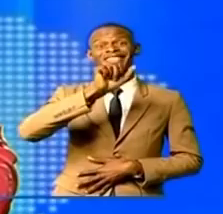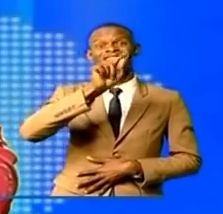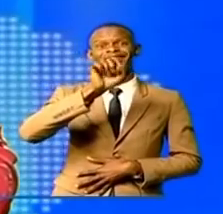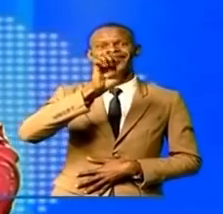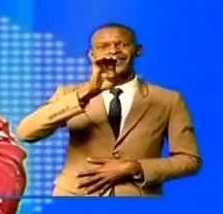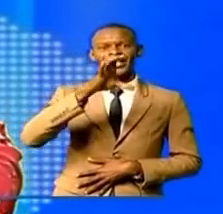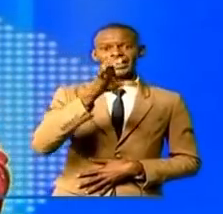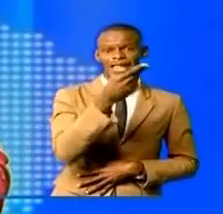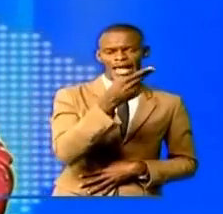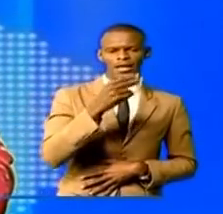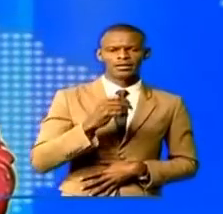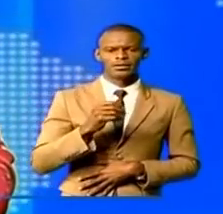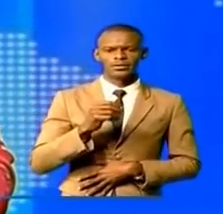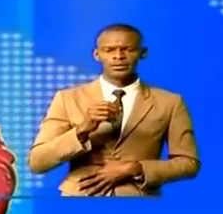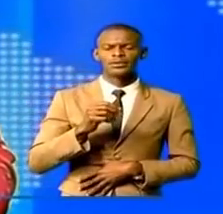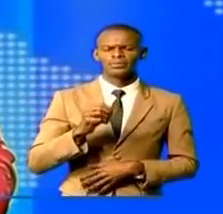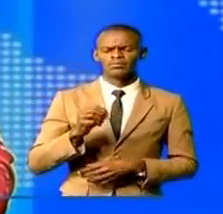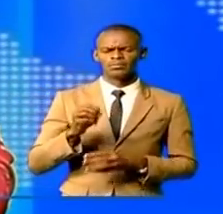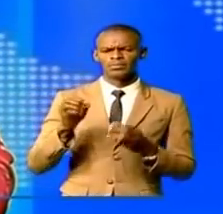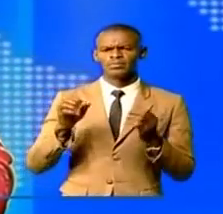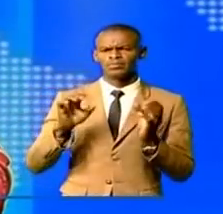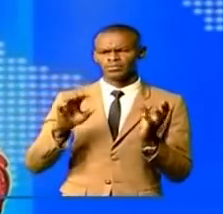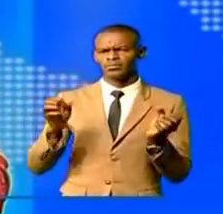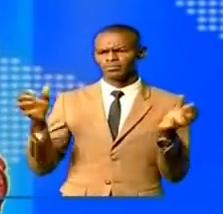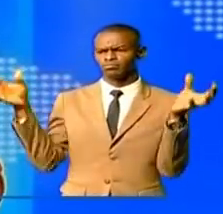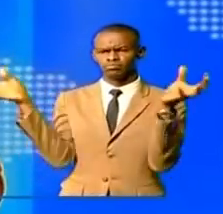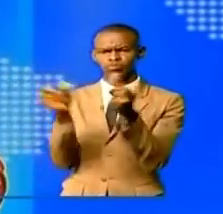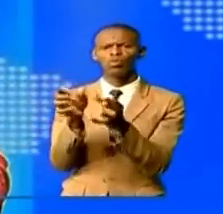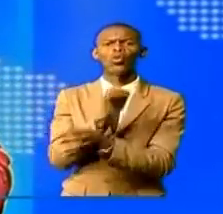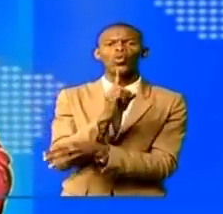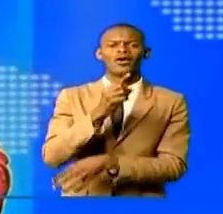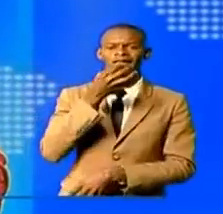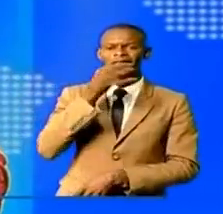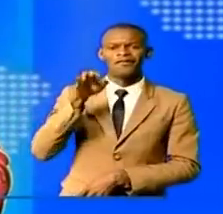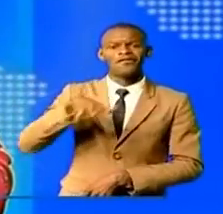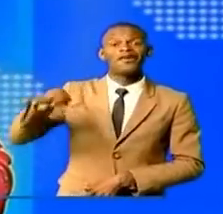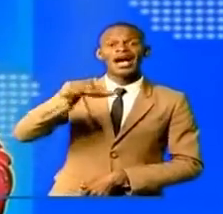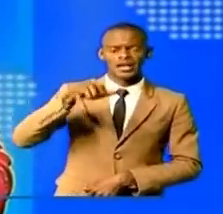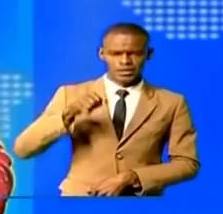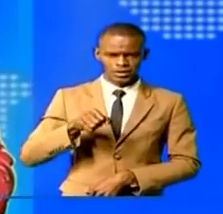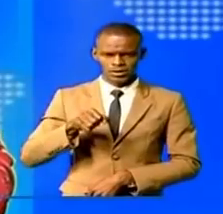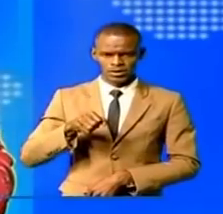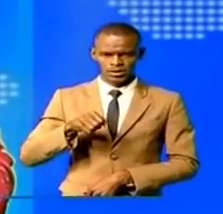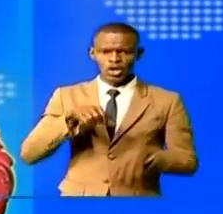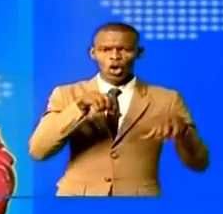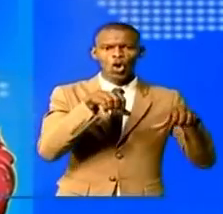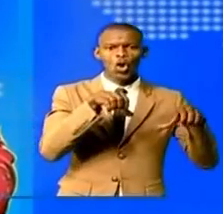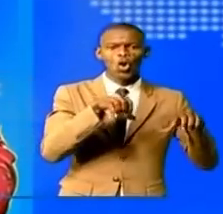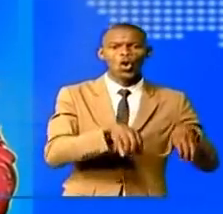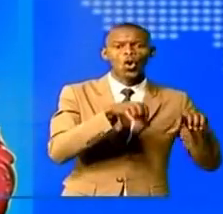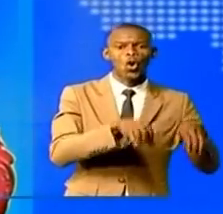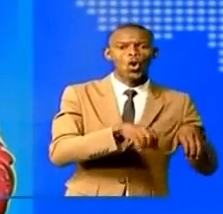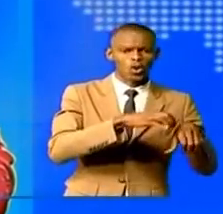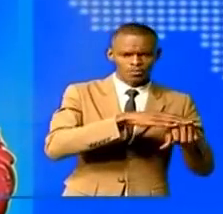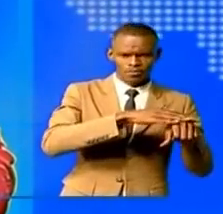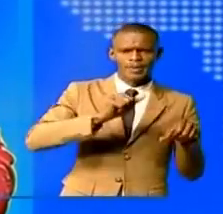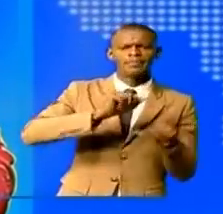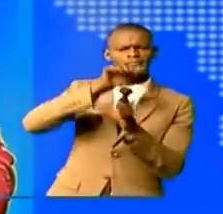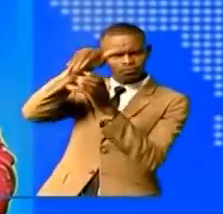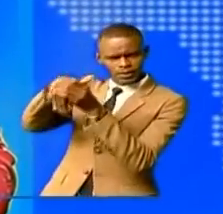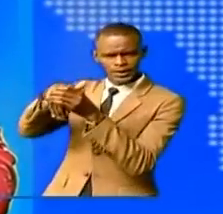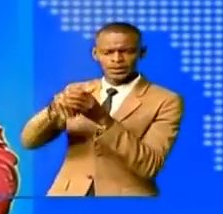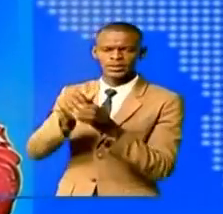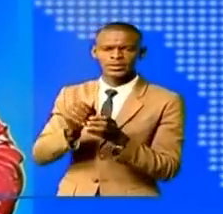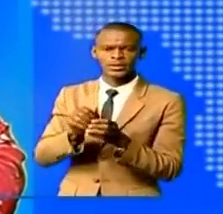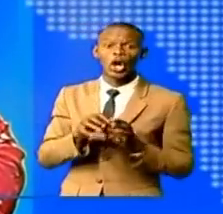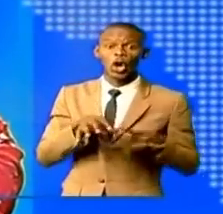Congo s'y prépare déjà et des consultations se tiennent entre les opérateurs de télécommunications avec les responsables des sociétés, nous